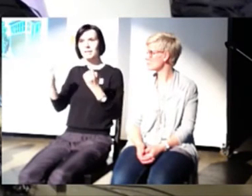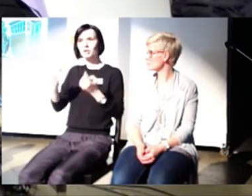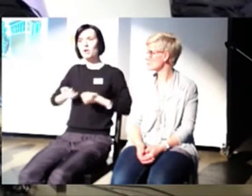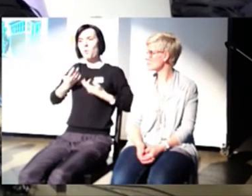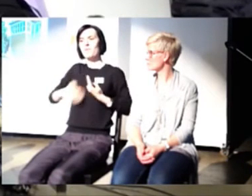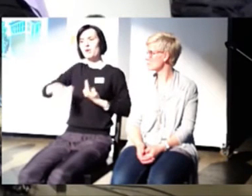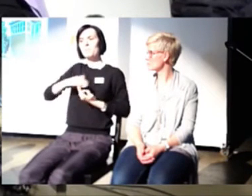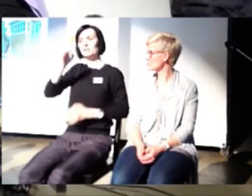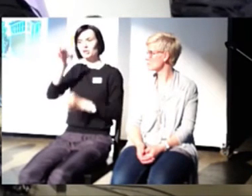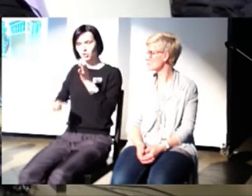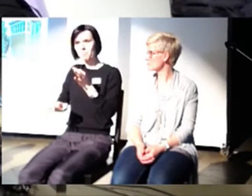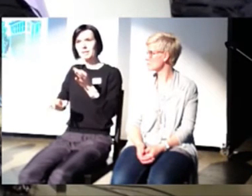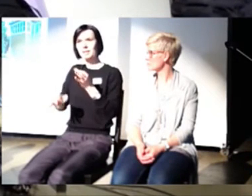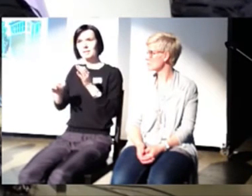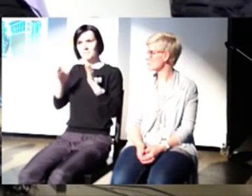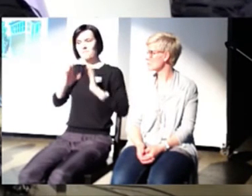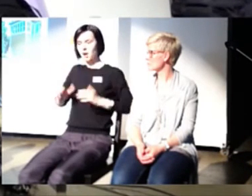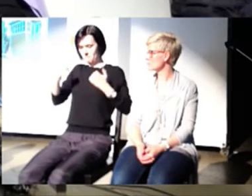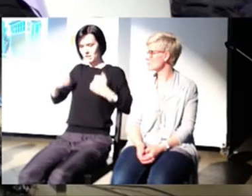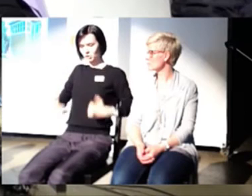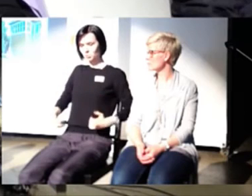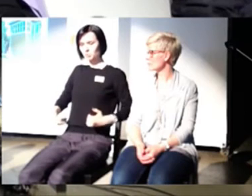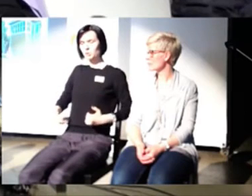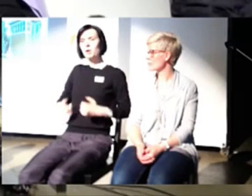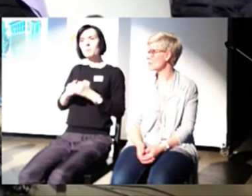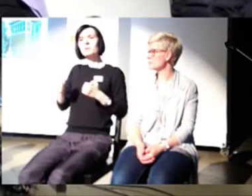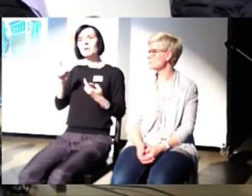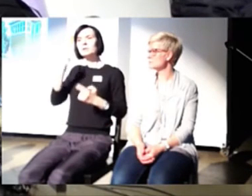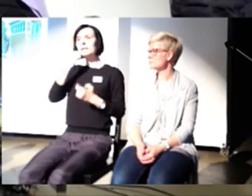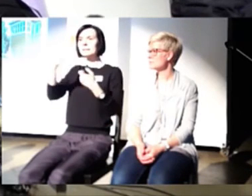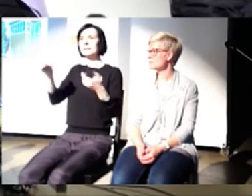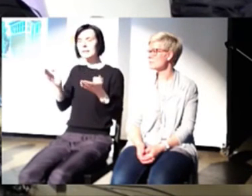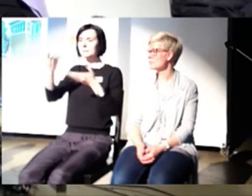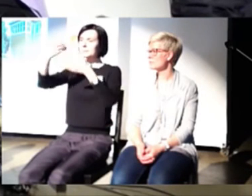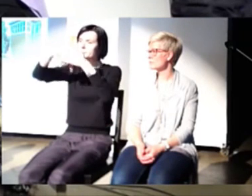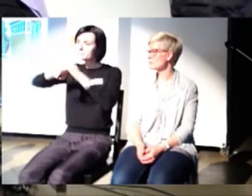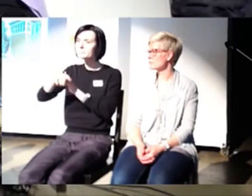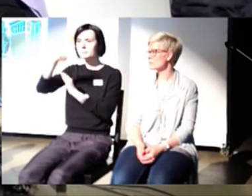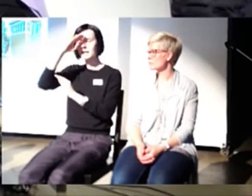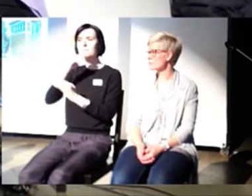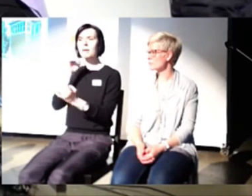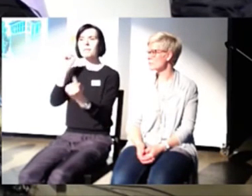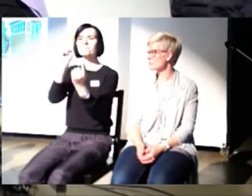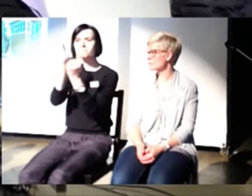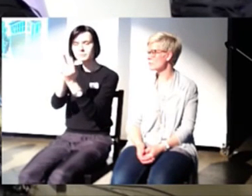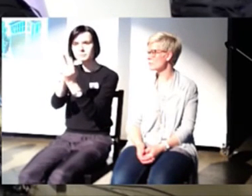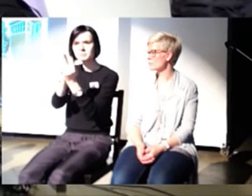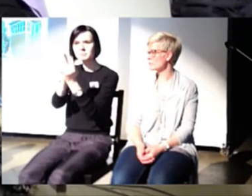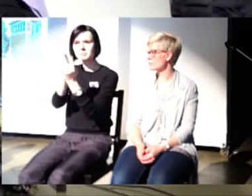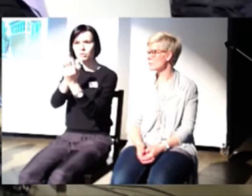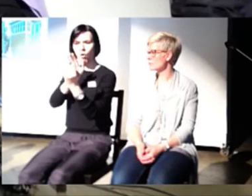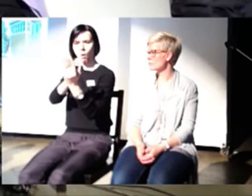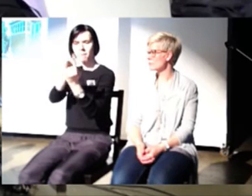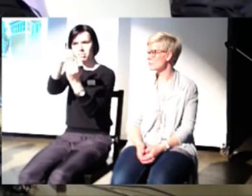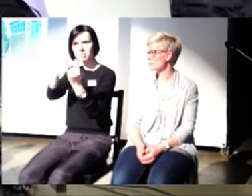valveutuneita. Se, että menee residenssiin, missä kohtaa ihmisen, jolla on toisenlainen tapa toimia, se